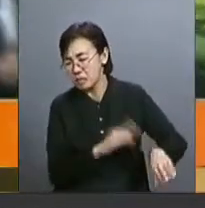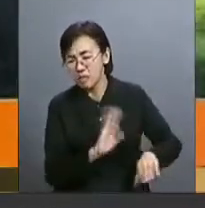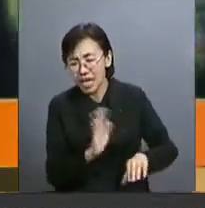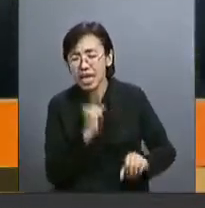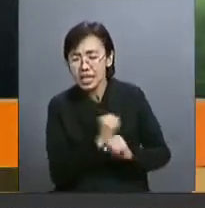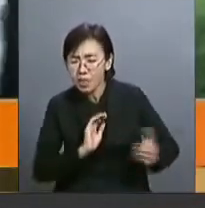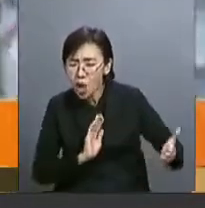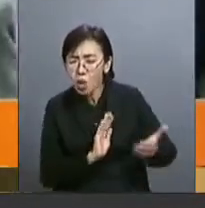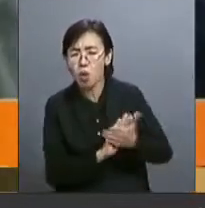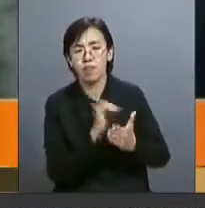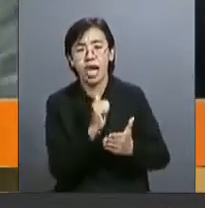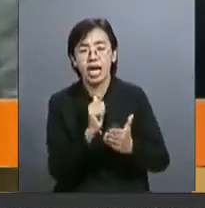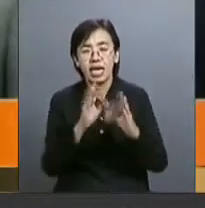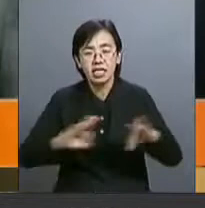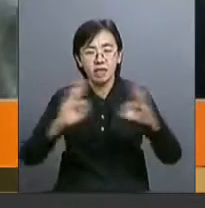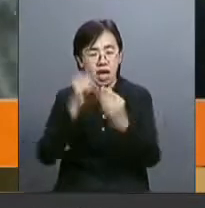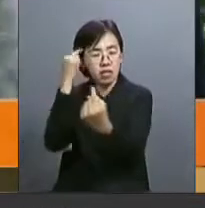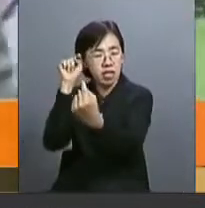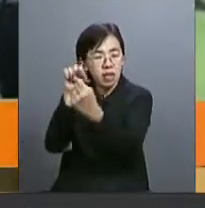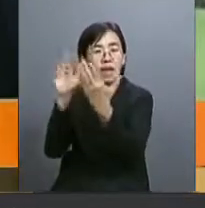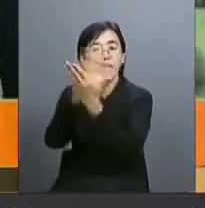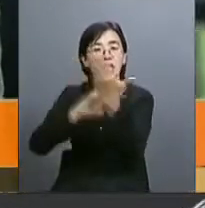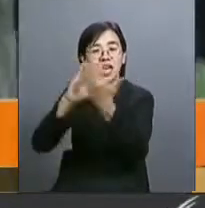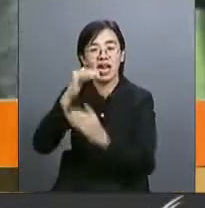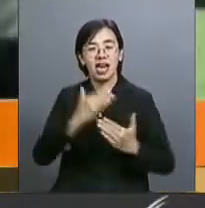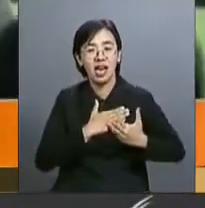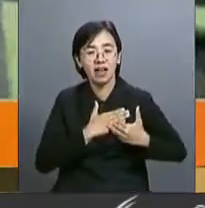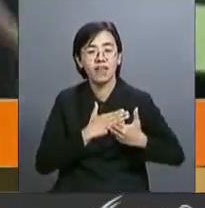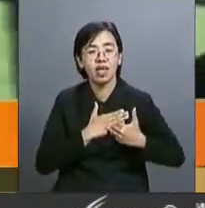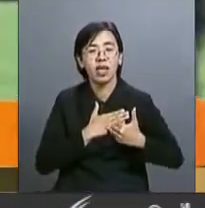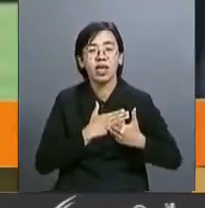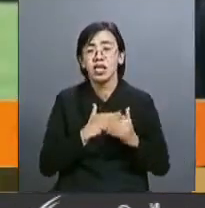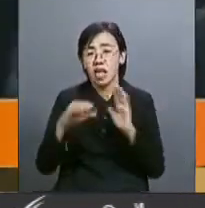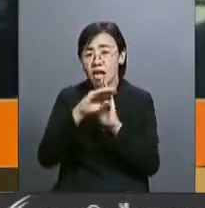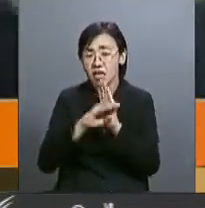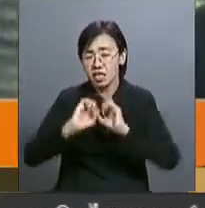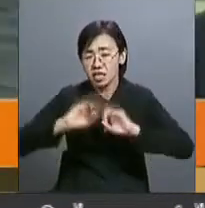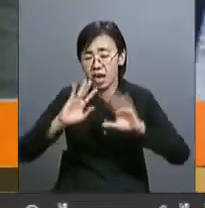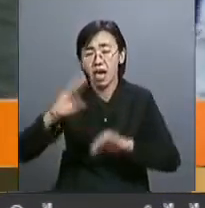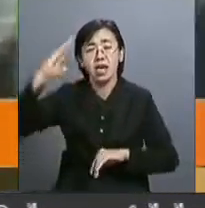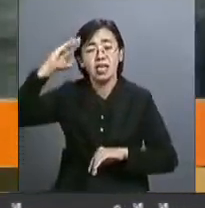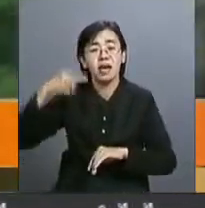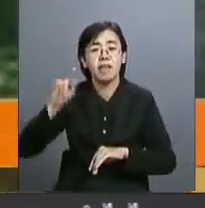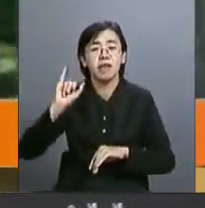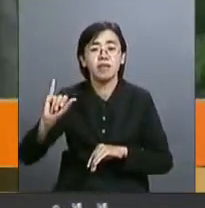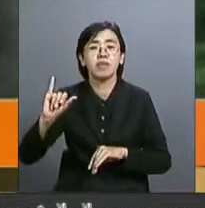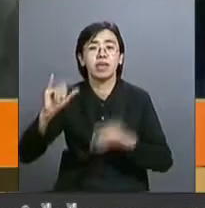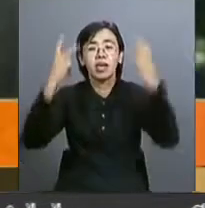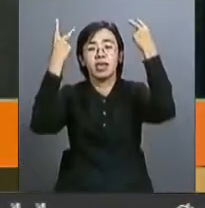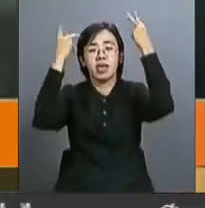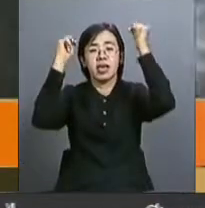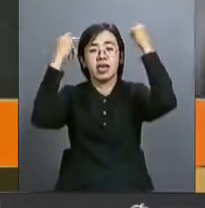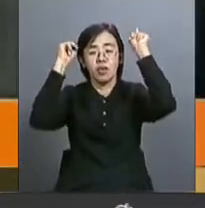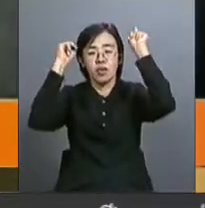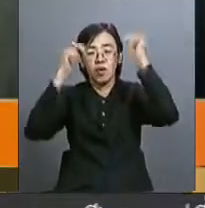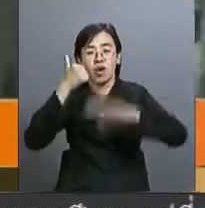ทำงานร่วมกันภายใต้อุดมการณ์ความรักชาติแต่ก็มีเงื่อนไขที่ชัดเจนอยู่ว่าพลเอกประยุทธ์จันทร์โอชานายกรัฐมนตรี